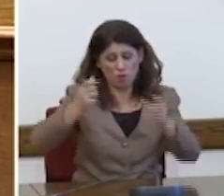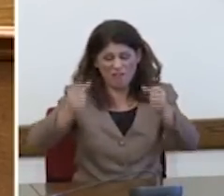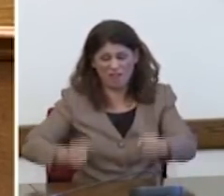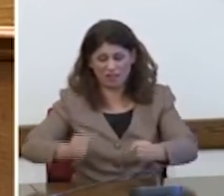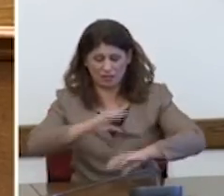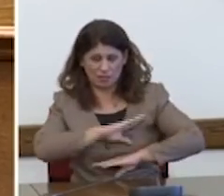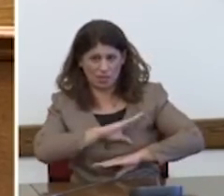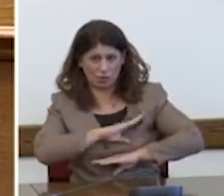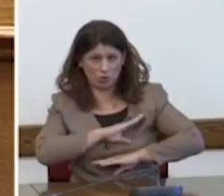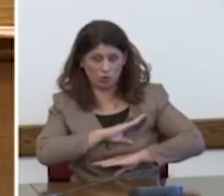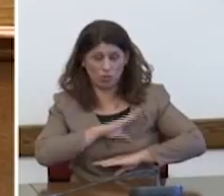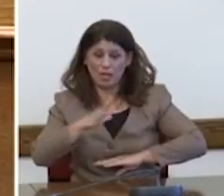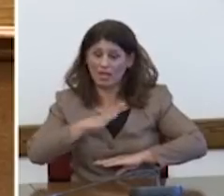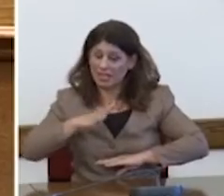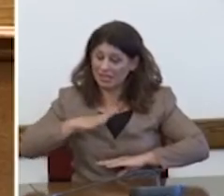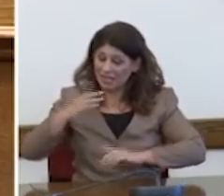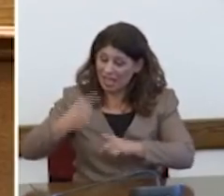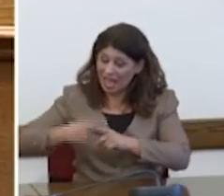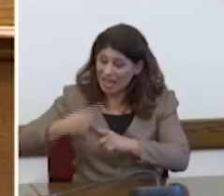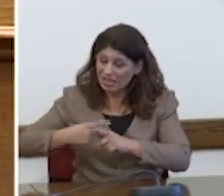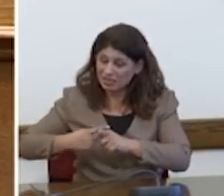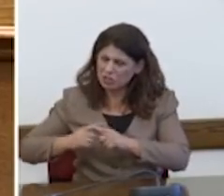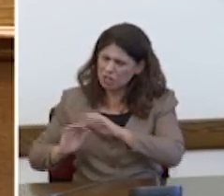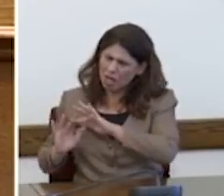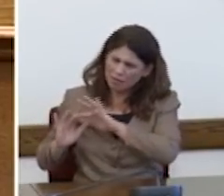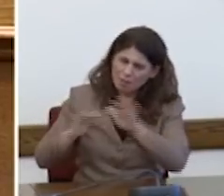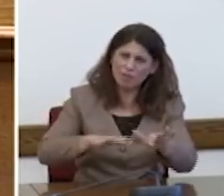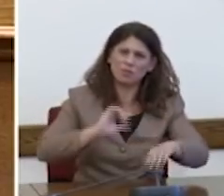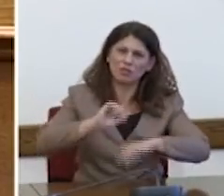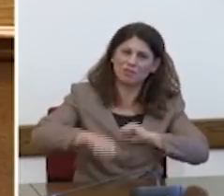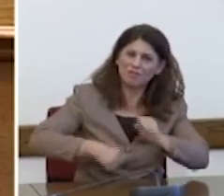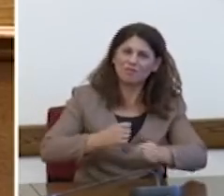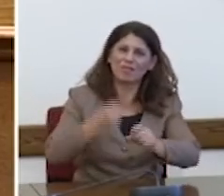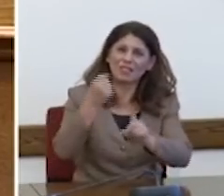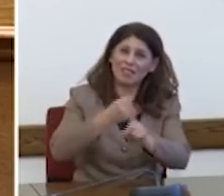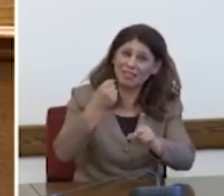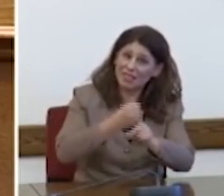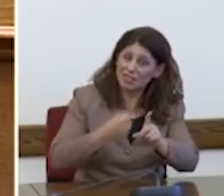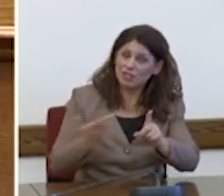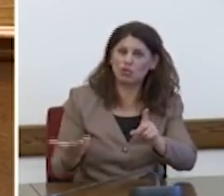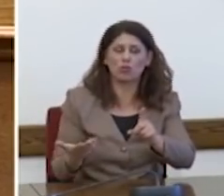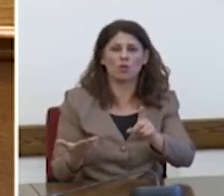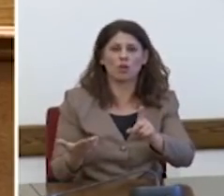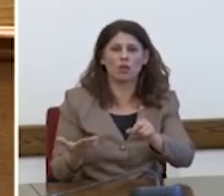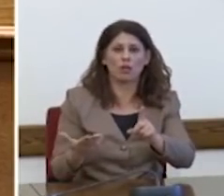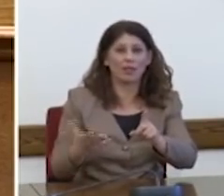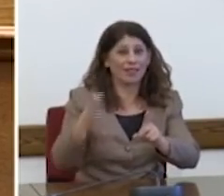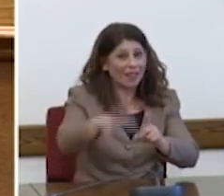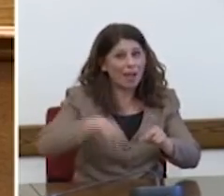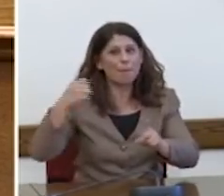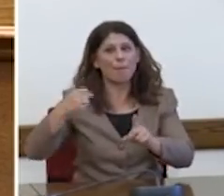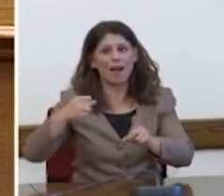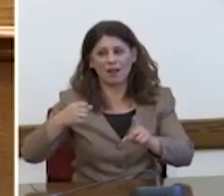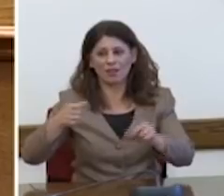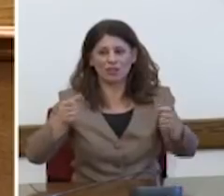περάσει στην αντεπίθεση με τον αγώνα του, με τις διεκδικήσεις του και να πάρει τελικά ο ίδιος το